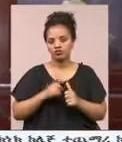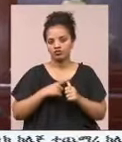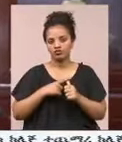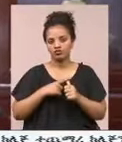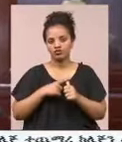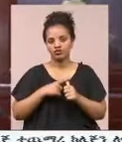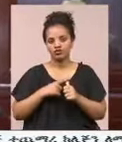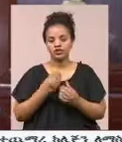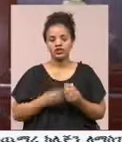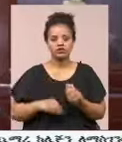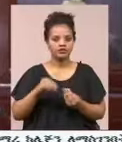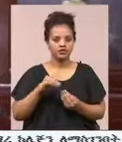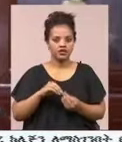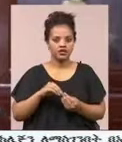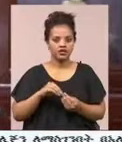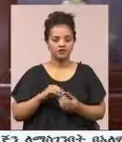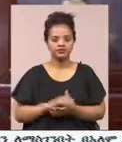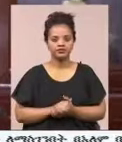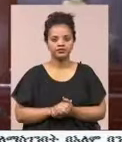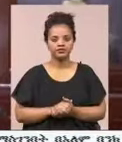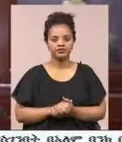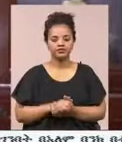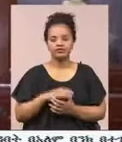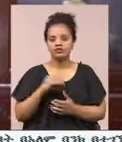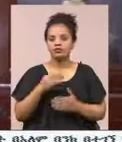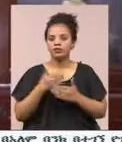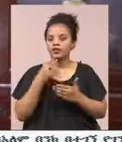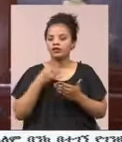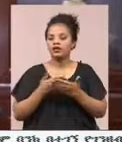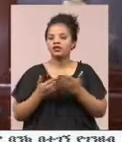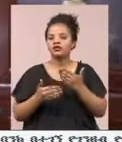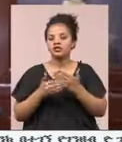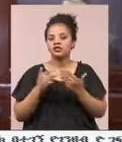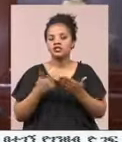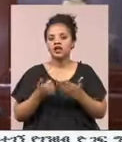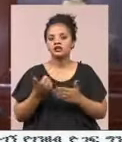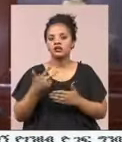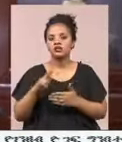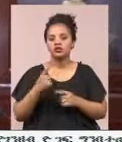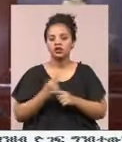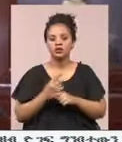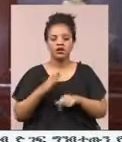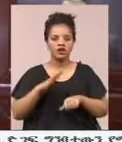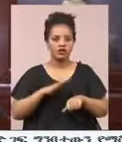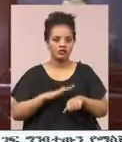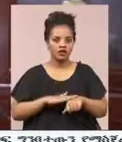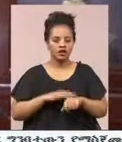በዘንድሮ ደረጃ ጨምረናል እና የወጣቶች አደረጃጀት የማጠናከር በእነዚህ በ13 ተግባራቶች ላይ